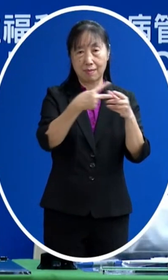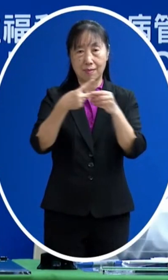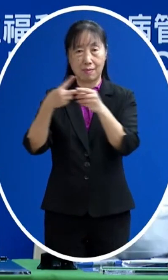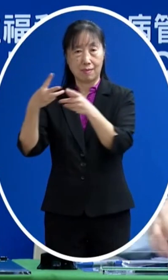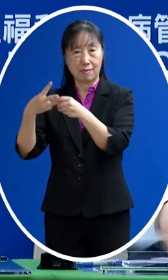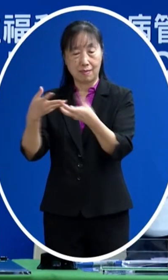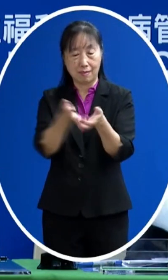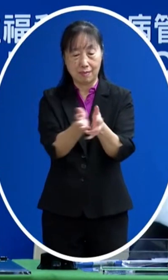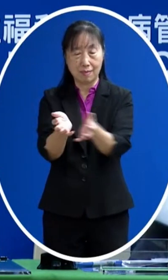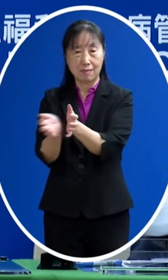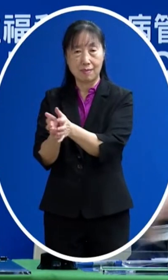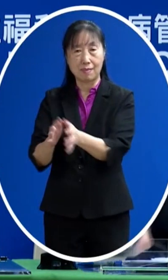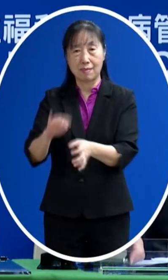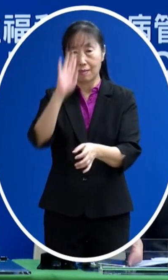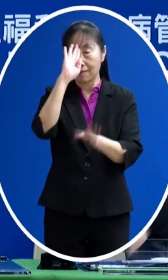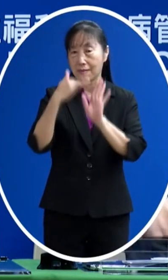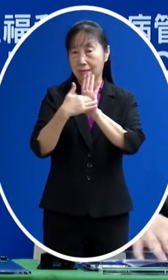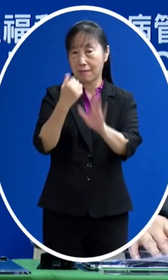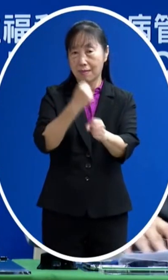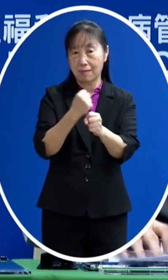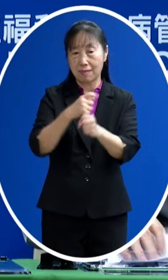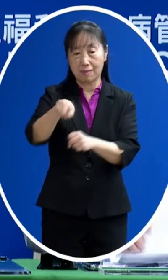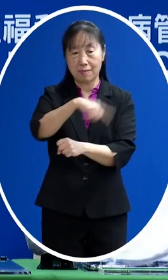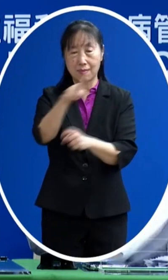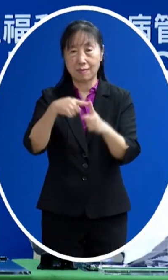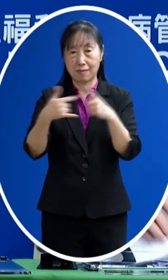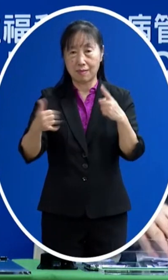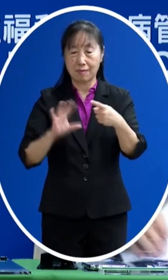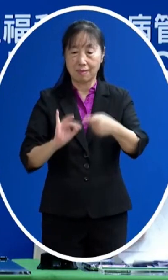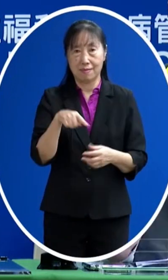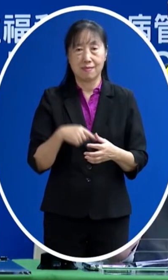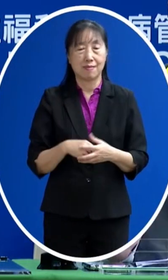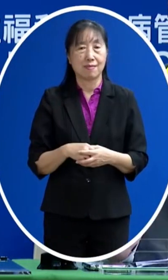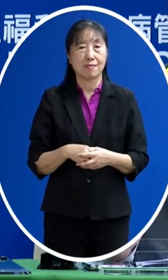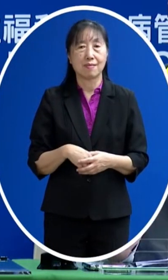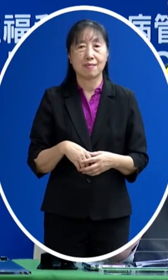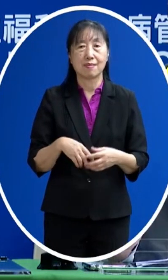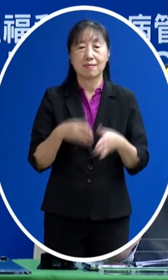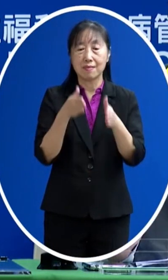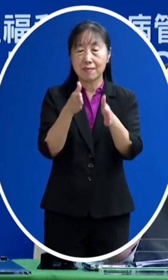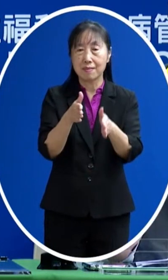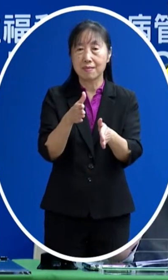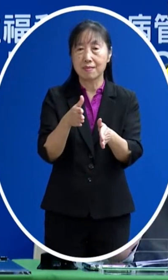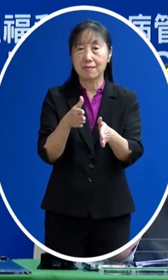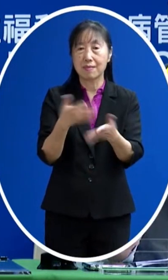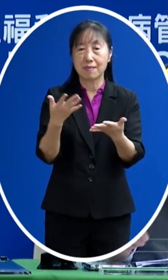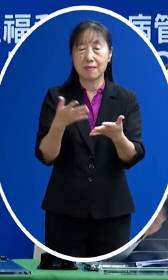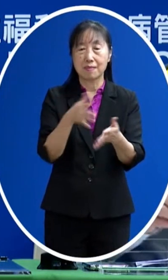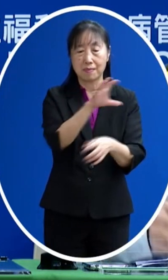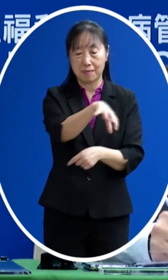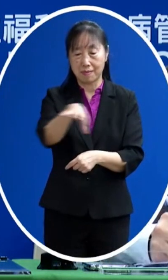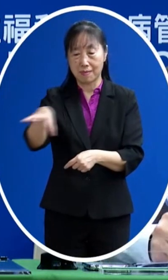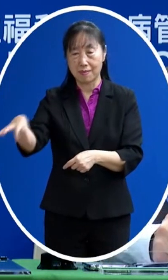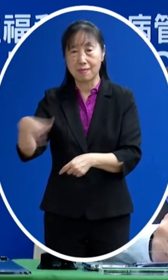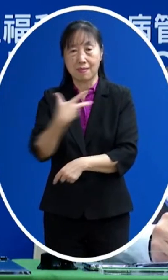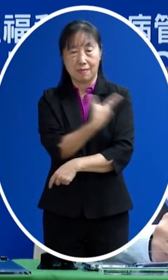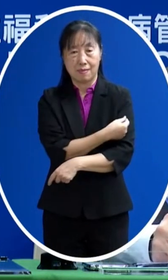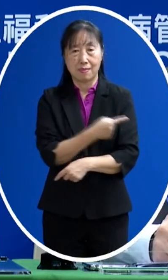关的防疫人员基本上都超过90%基本上在结构上就